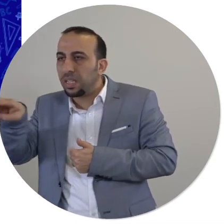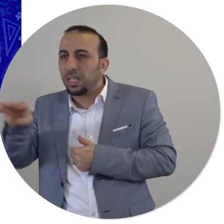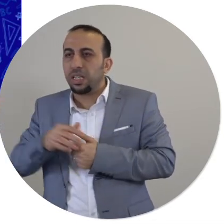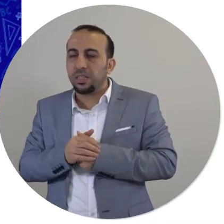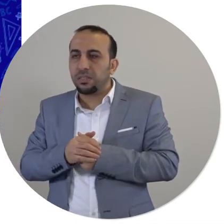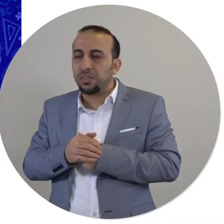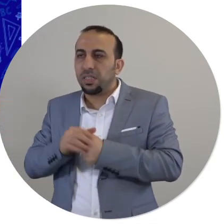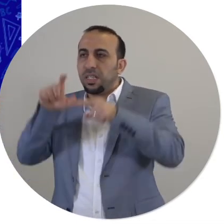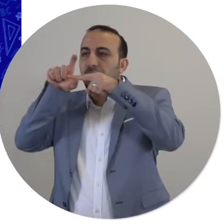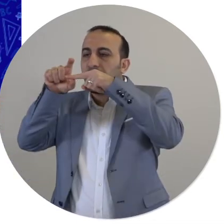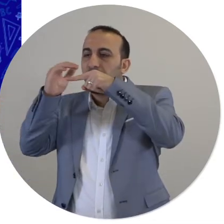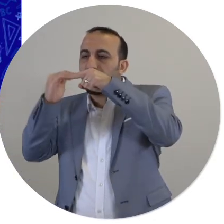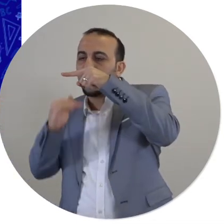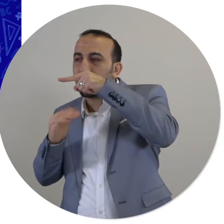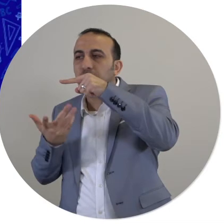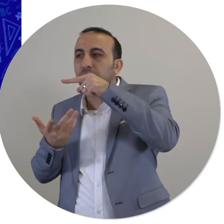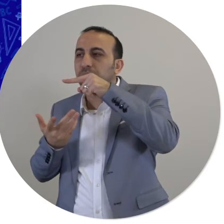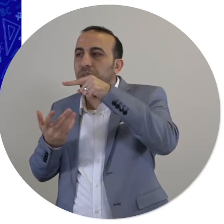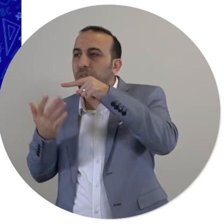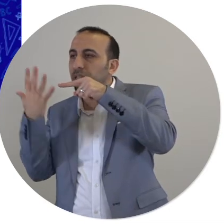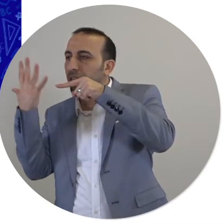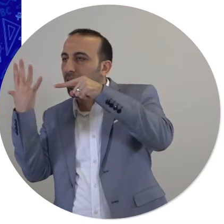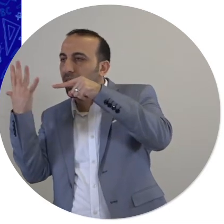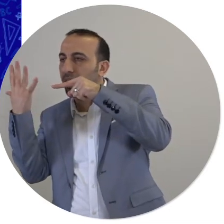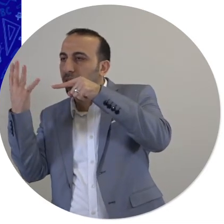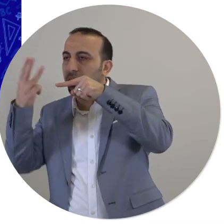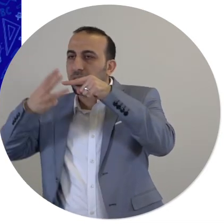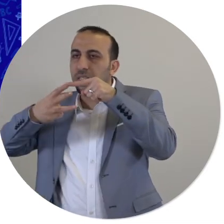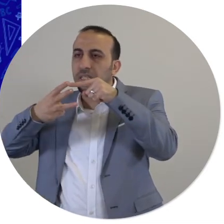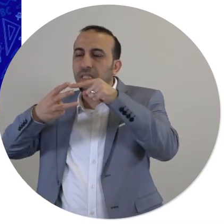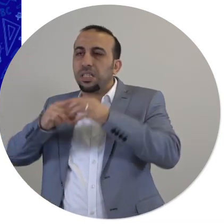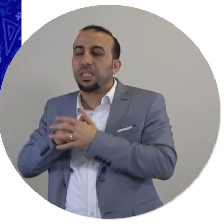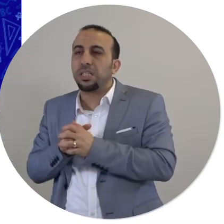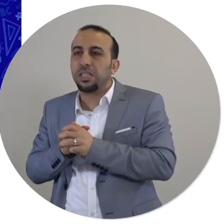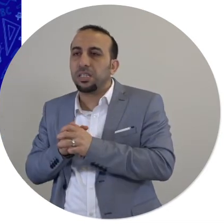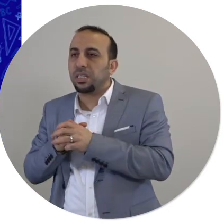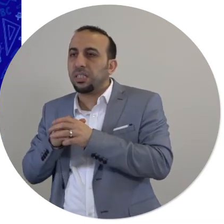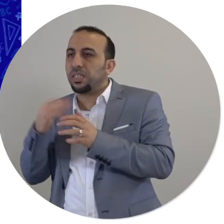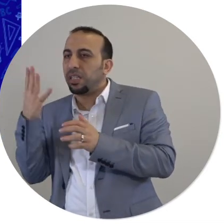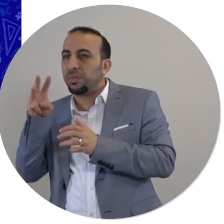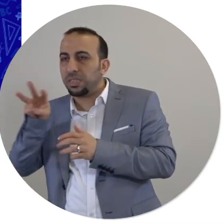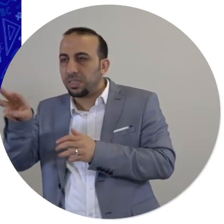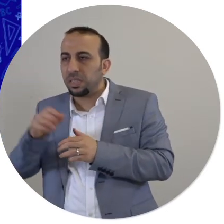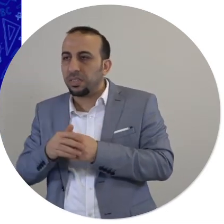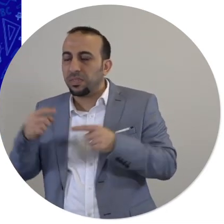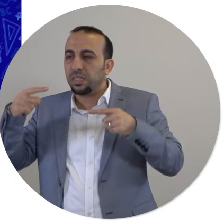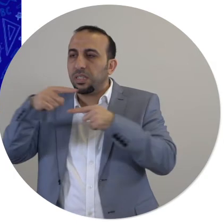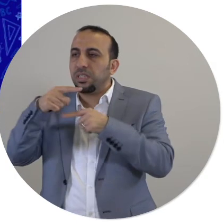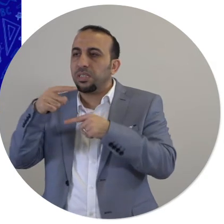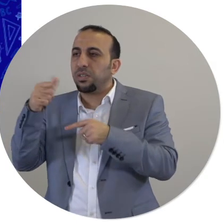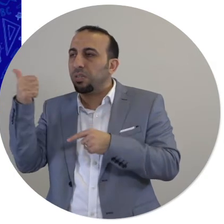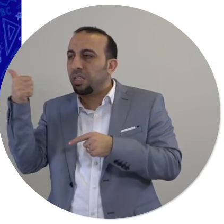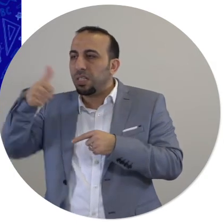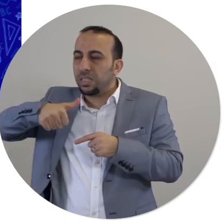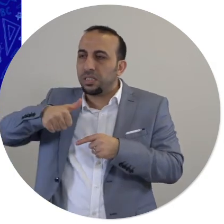الزراعية فهي 5,000 كيلومتر مربع. فإذا 300,000 تقسيم 5,000 ونحطه بالآلة والناتج راح يكون